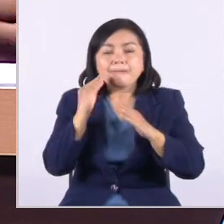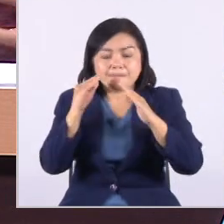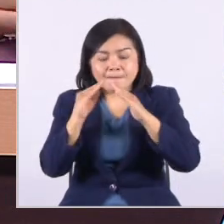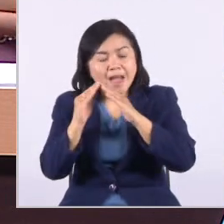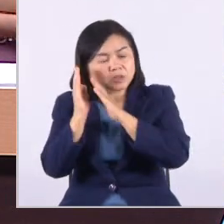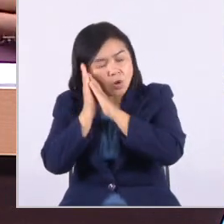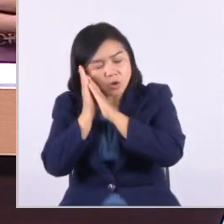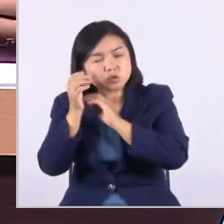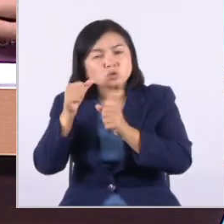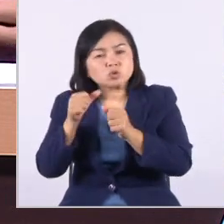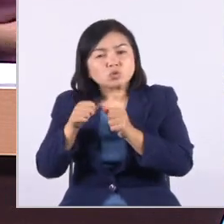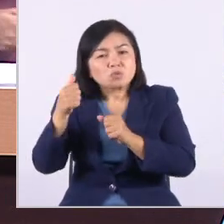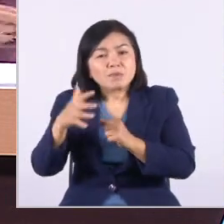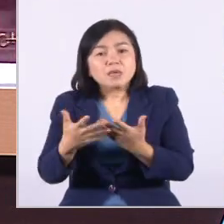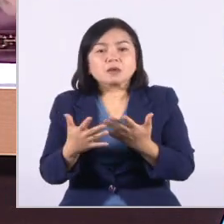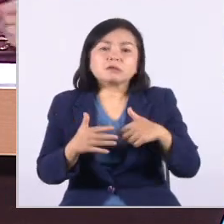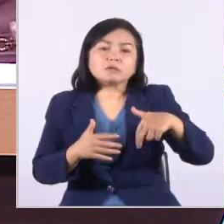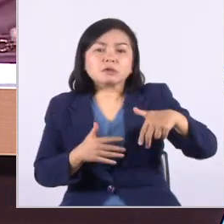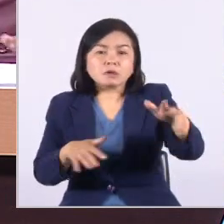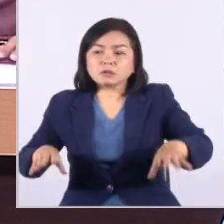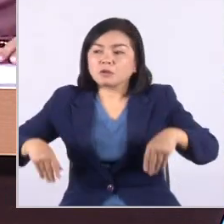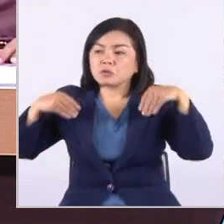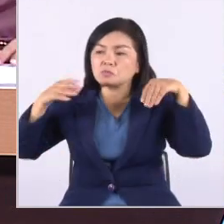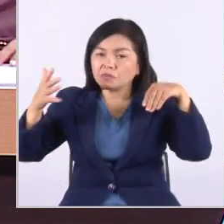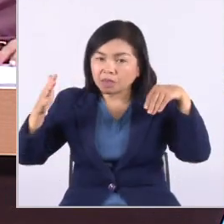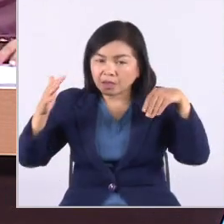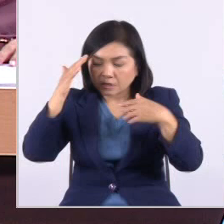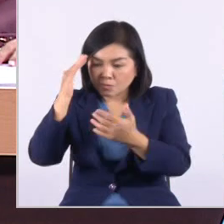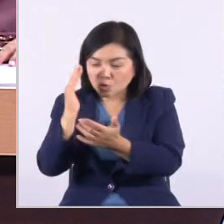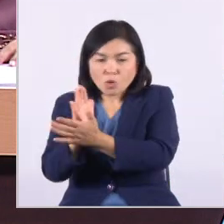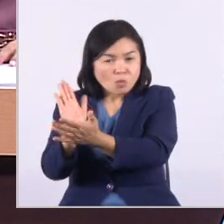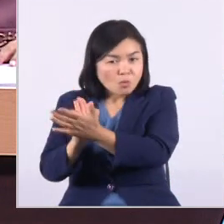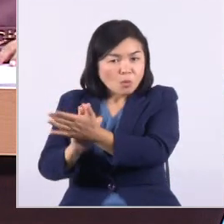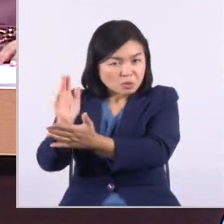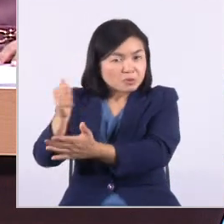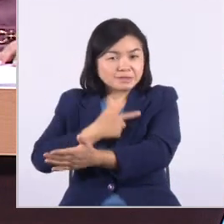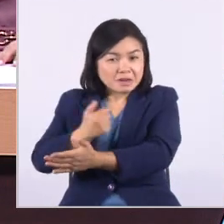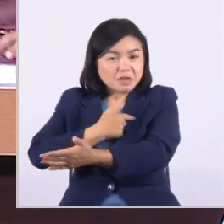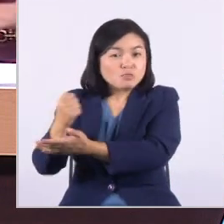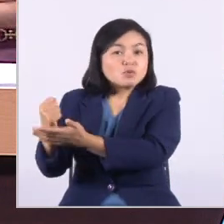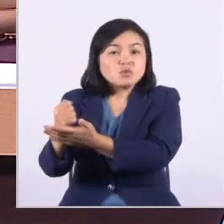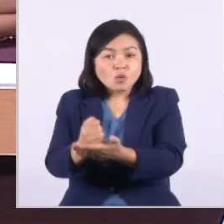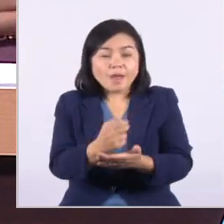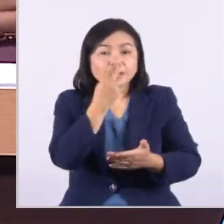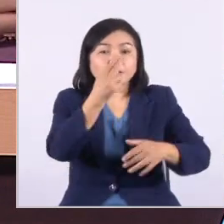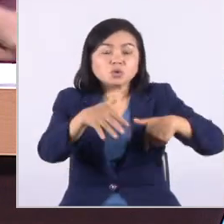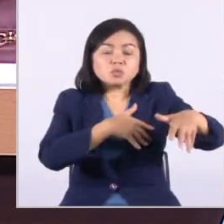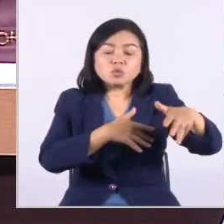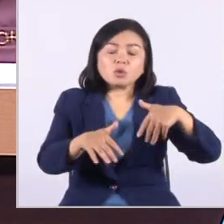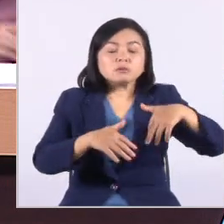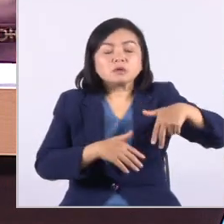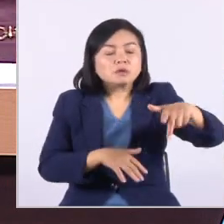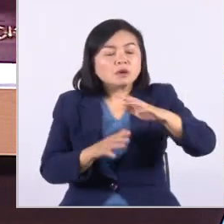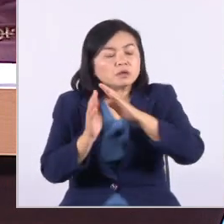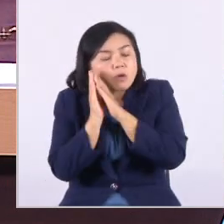าสจะเอาผ้าอุ่นๆมาห่มอะค่ะแต่ภาพนี้ชื่นชมคุณตำรวจนายนี้ใจดีค่ะเห็นคนเร่ร่อนเนี่ยนอนหนาวสั่นส